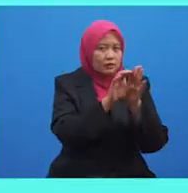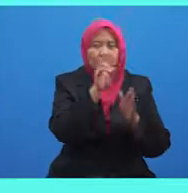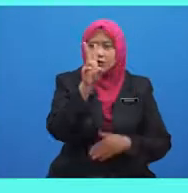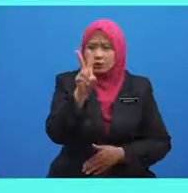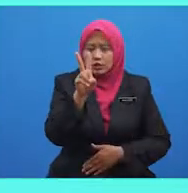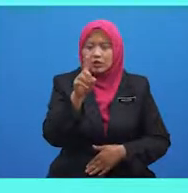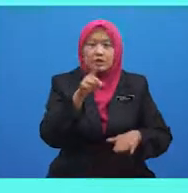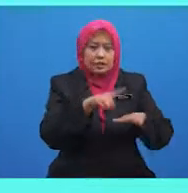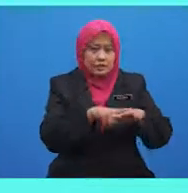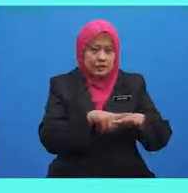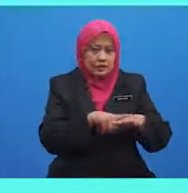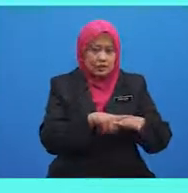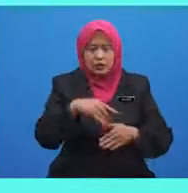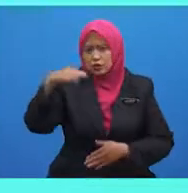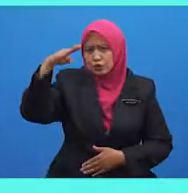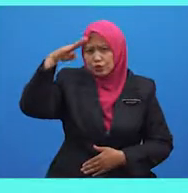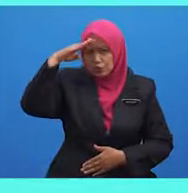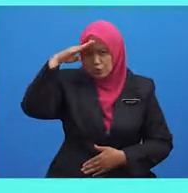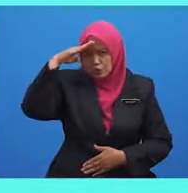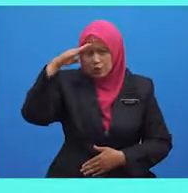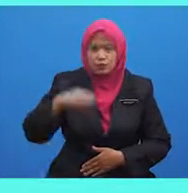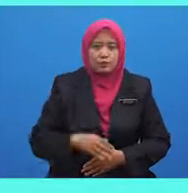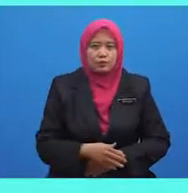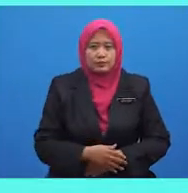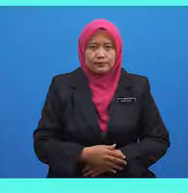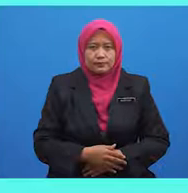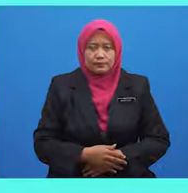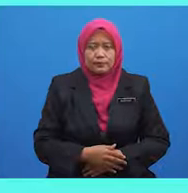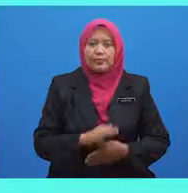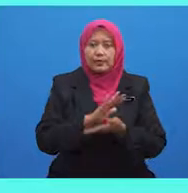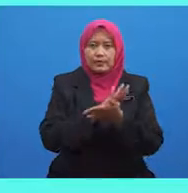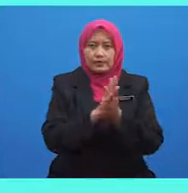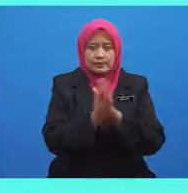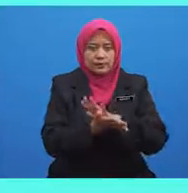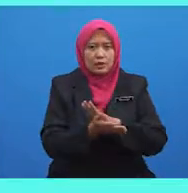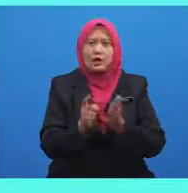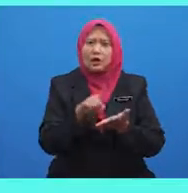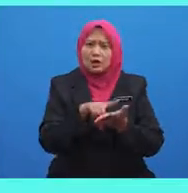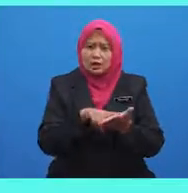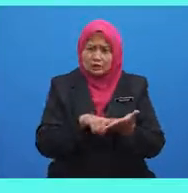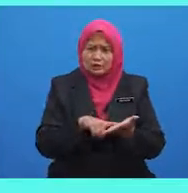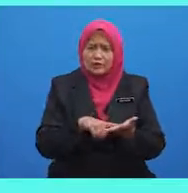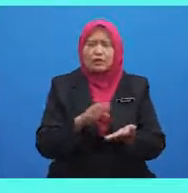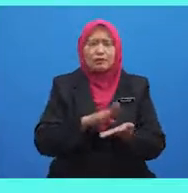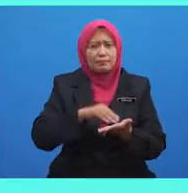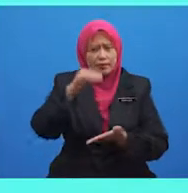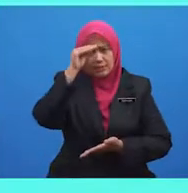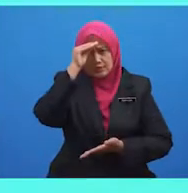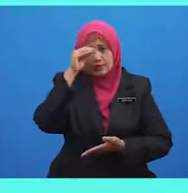mahkota Johor di Istana Bukit Serim di Johor Bahru. Jadi, apa yang akan kita pelajari pada hari